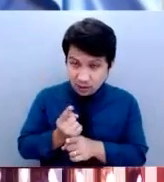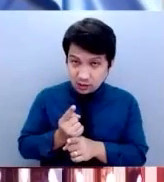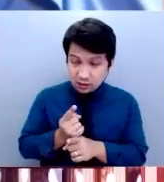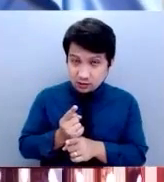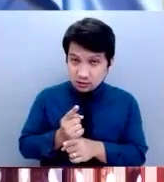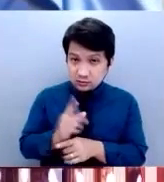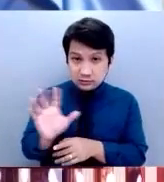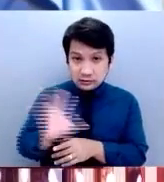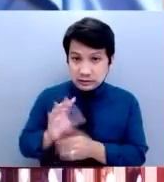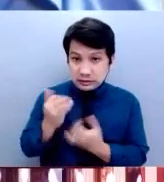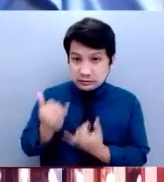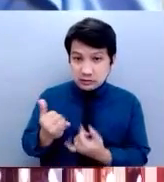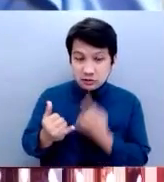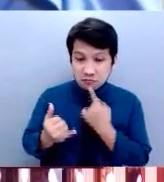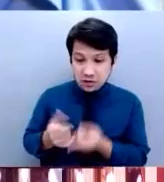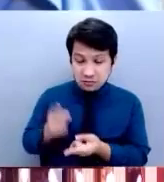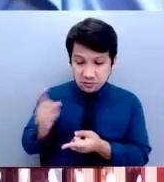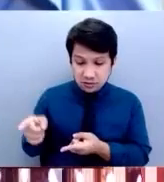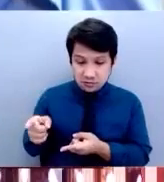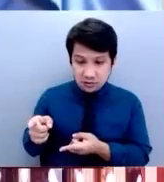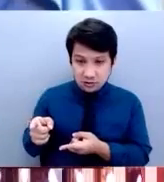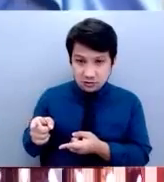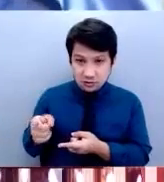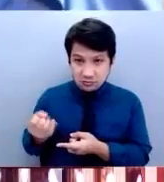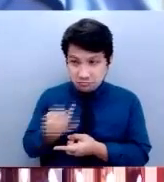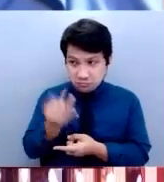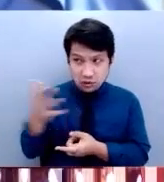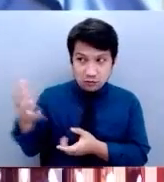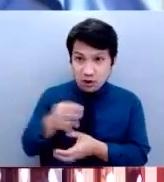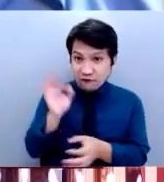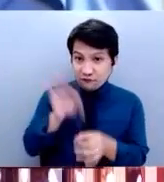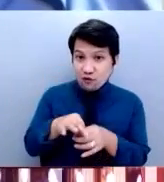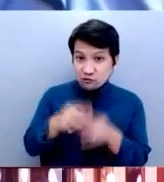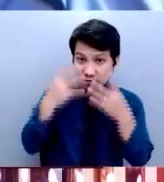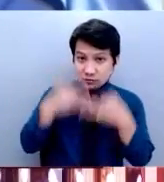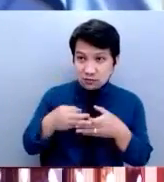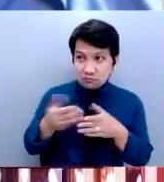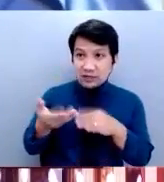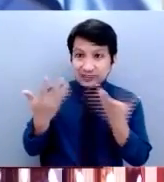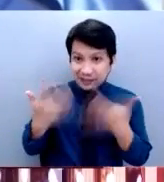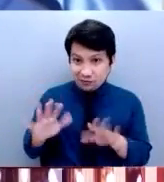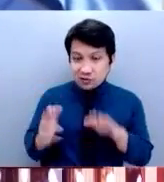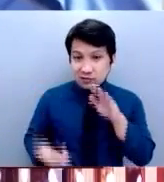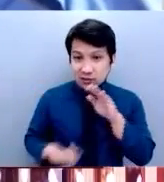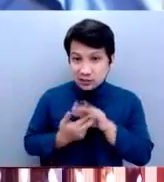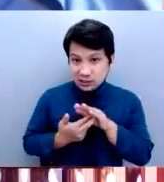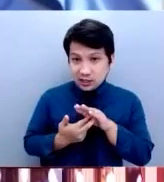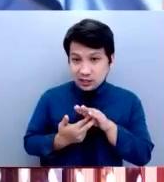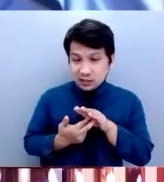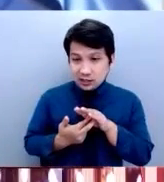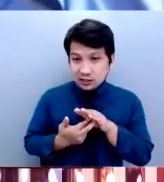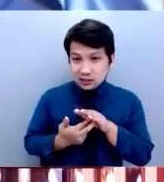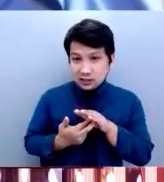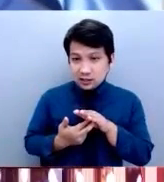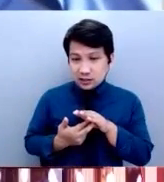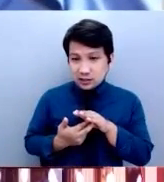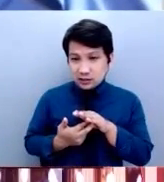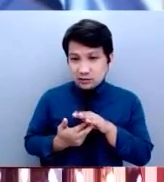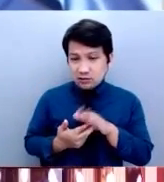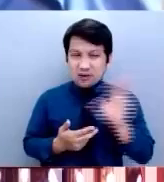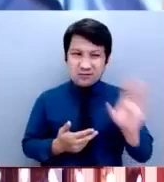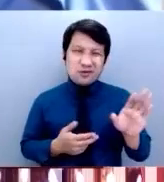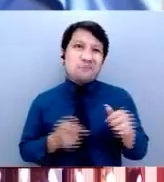masabi sa ngayon kung makakount yon after niyang mag-retire. Kasi yun na yung vote niya. Kasi,